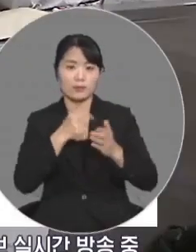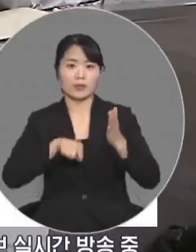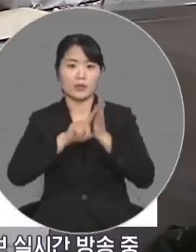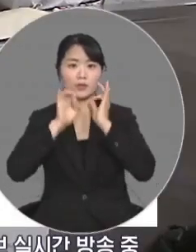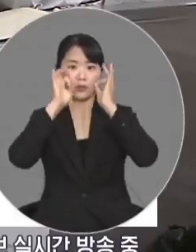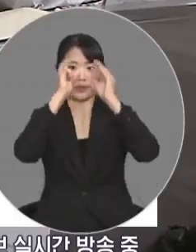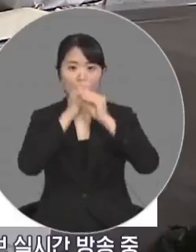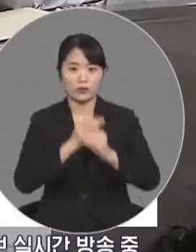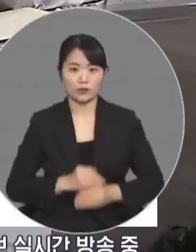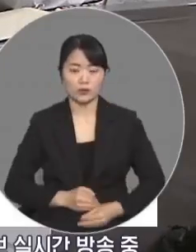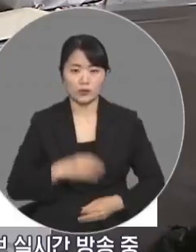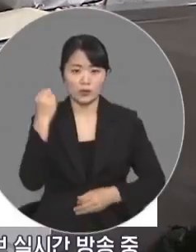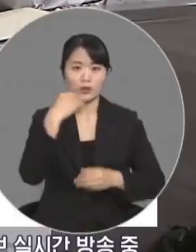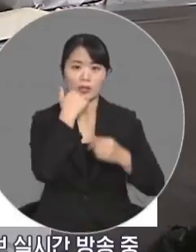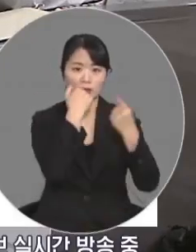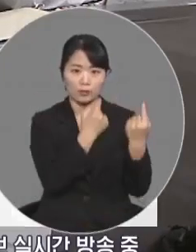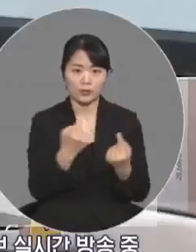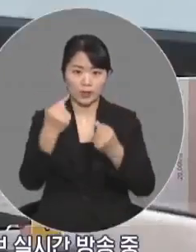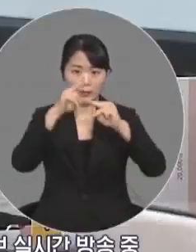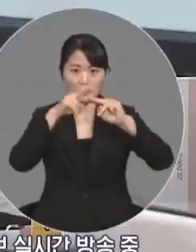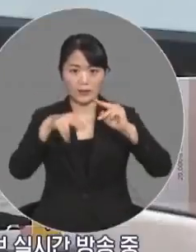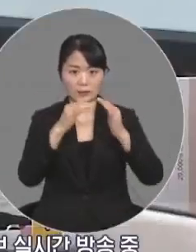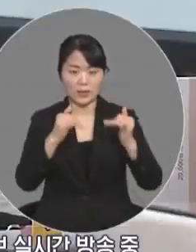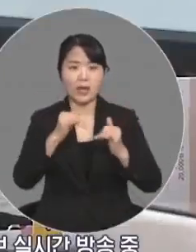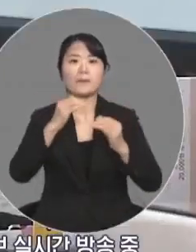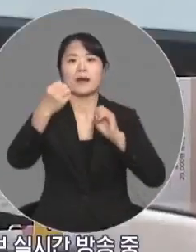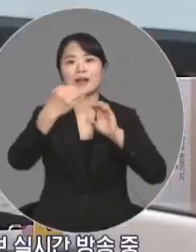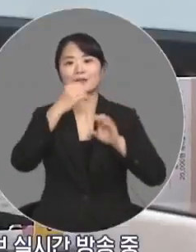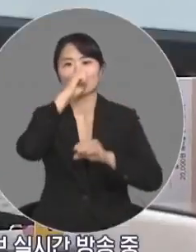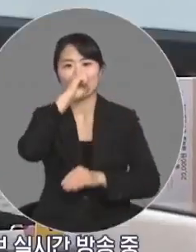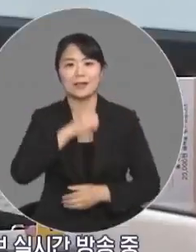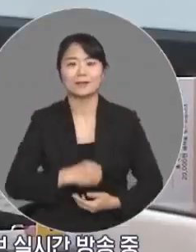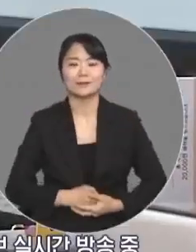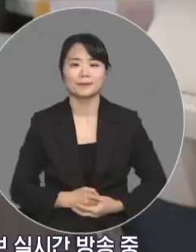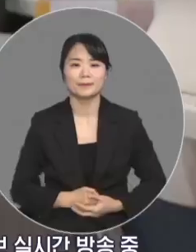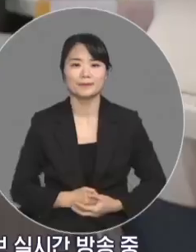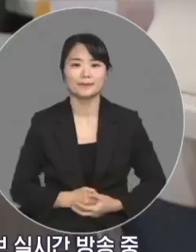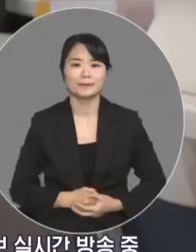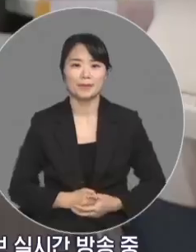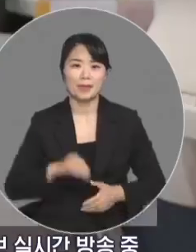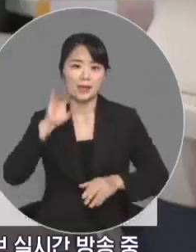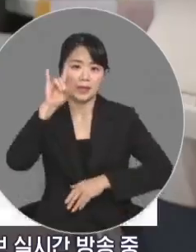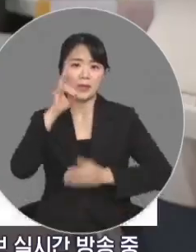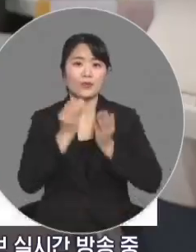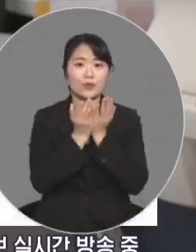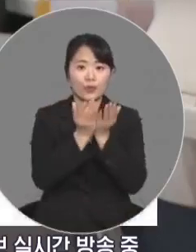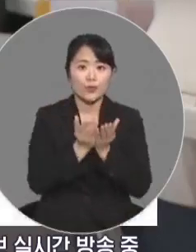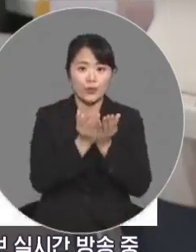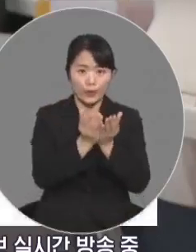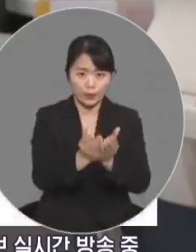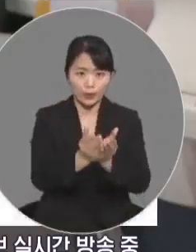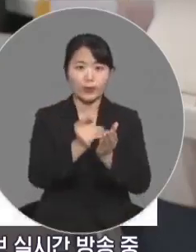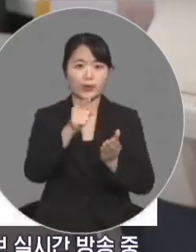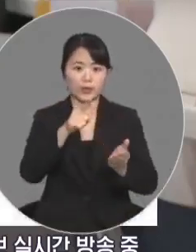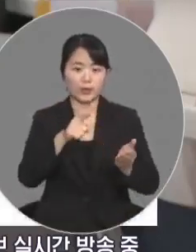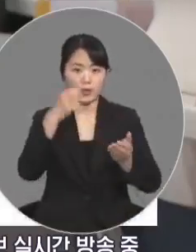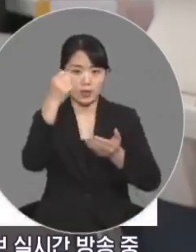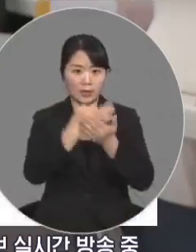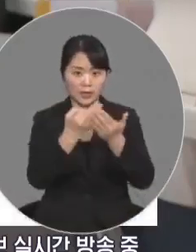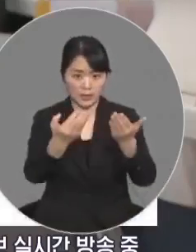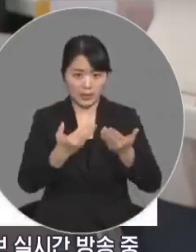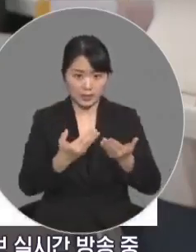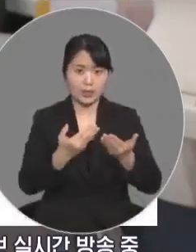특히 연령대가 높은 퇴직자들 사이에서 꽤 반응이 좋습니다. 현대중공업 통상임금 소급분을 받으신